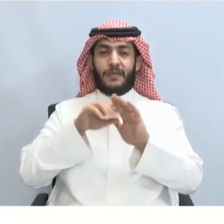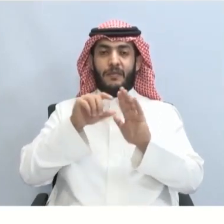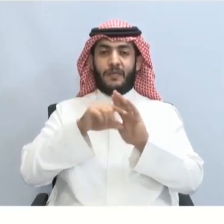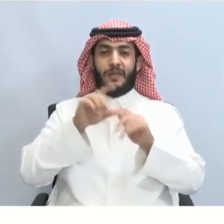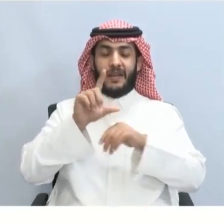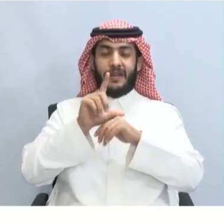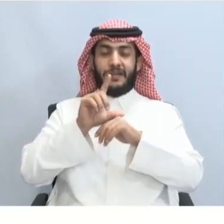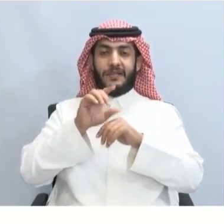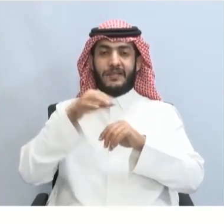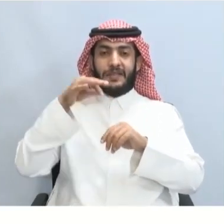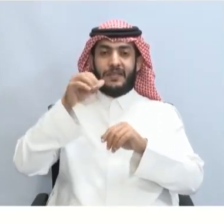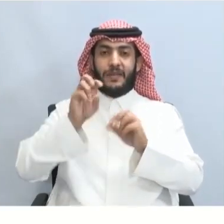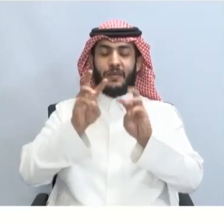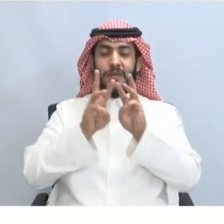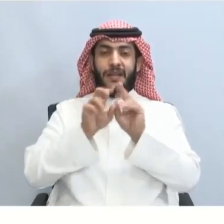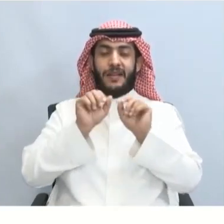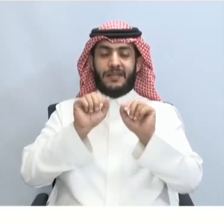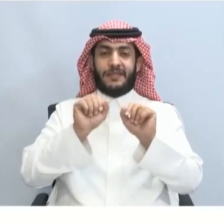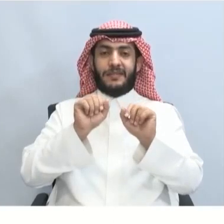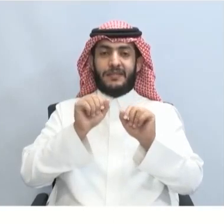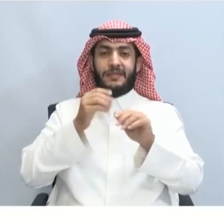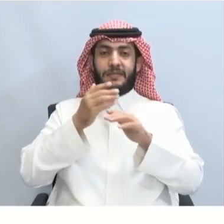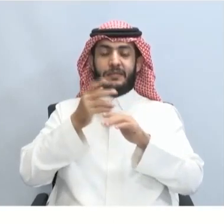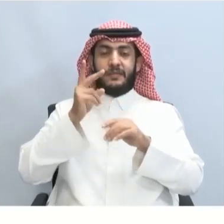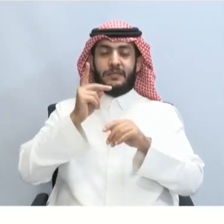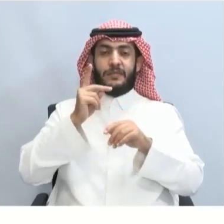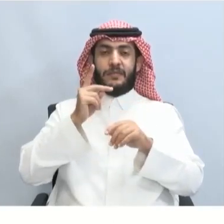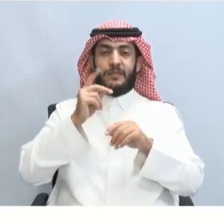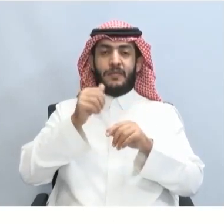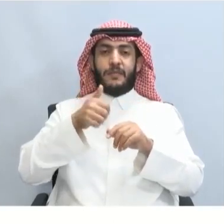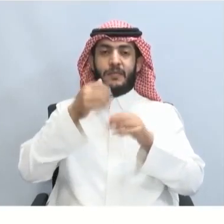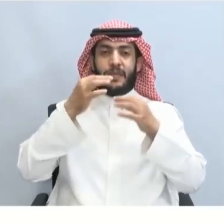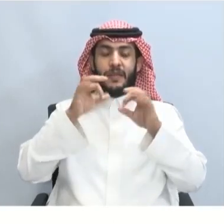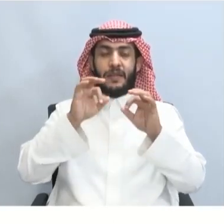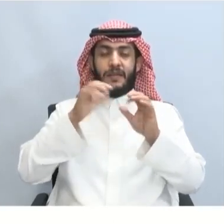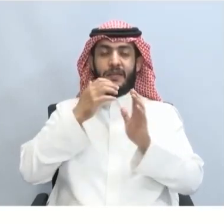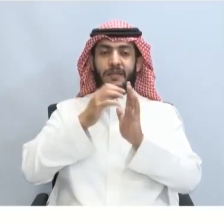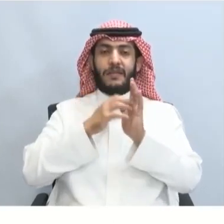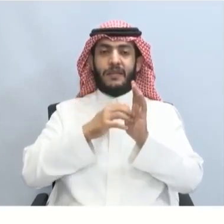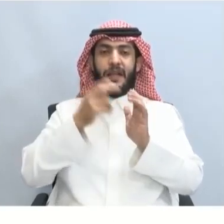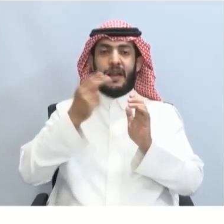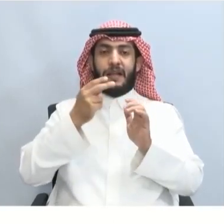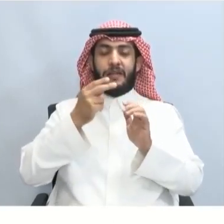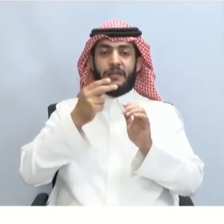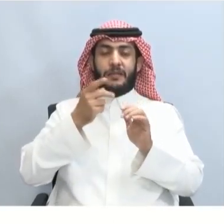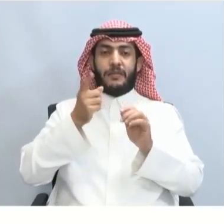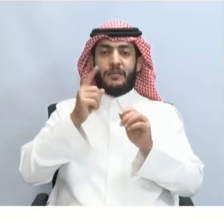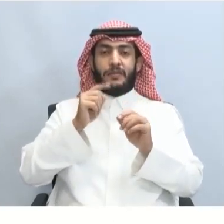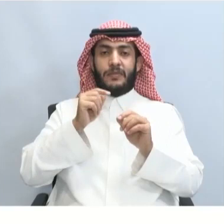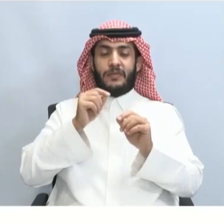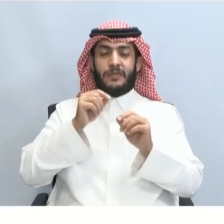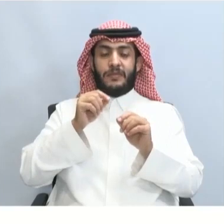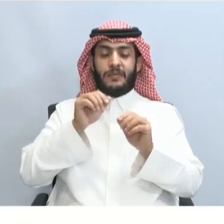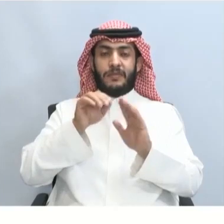الرئيسي للصفحه الكترونيه الخاصه بك تقع جميع النصوص والرسوم و